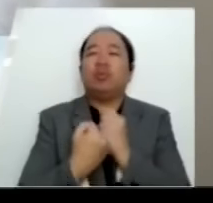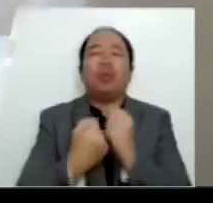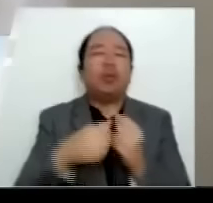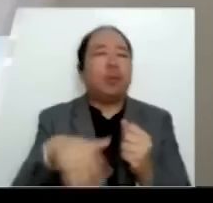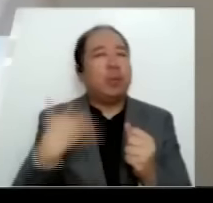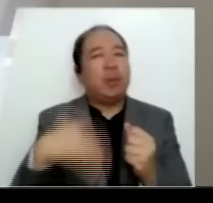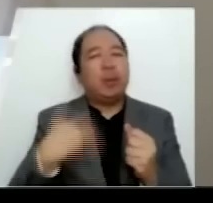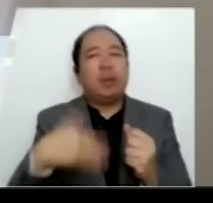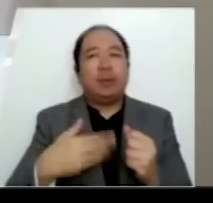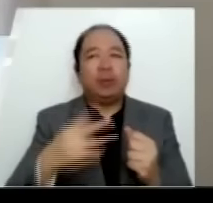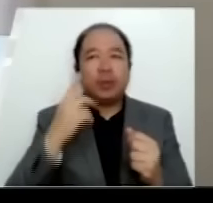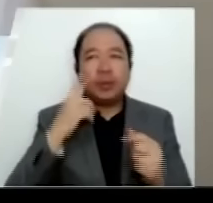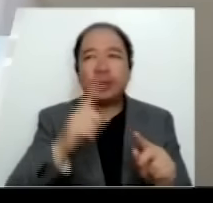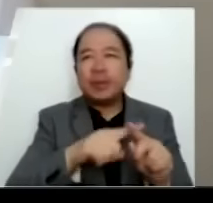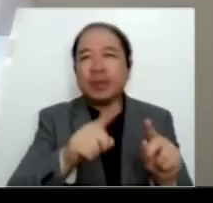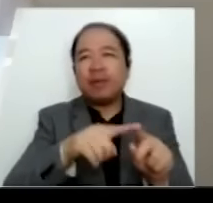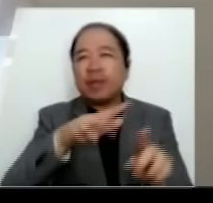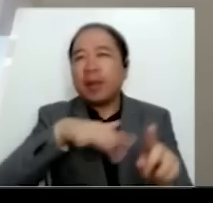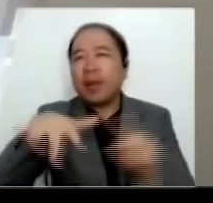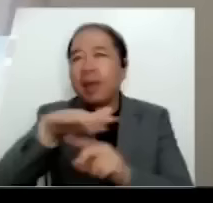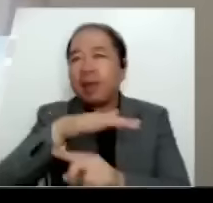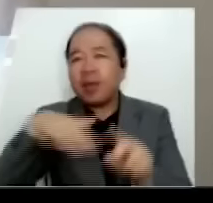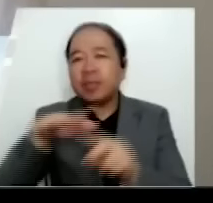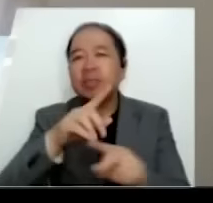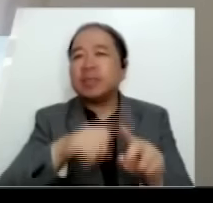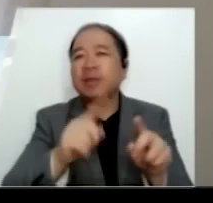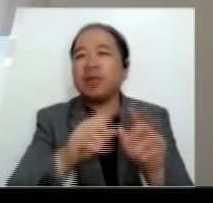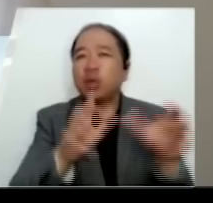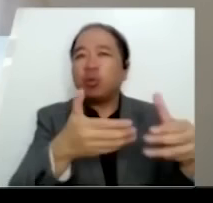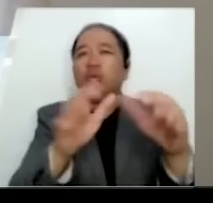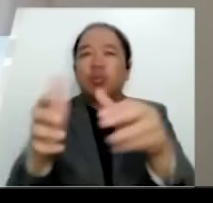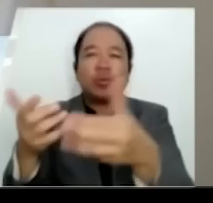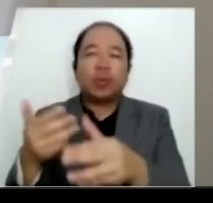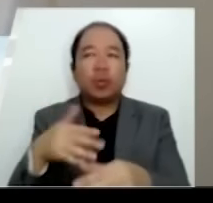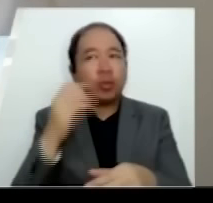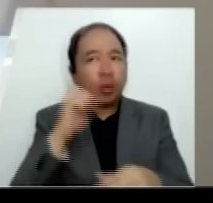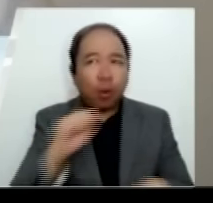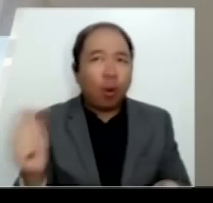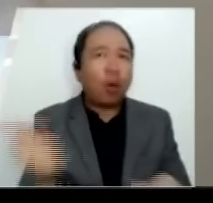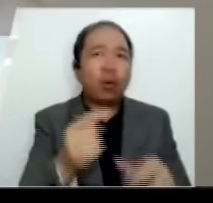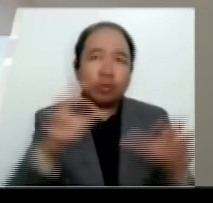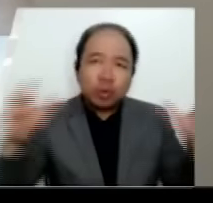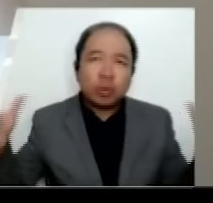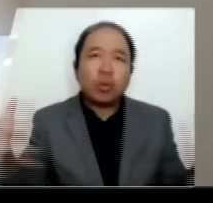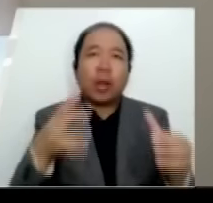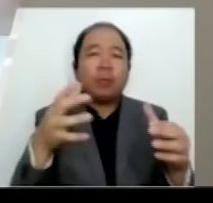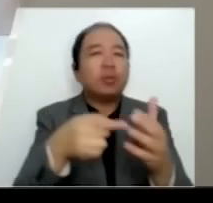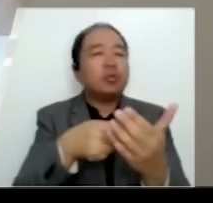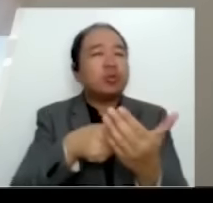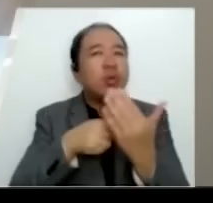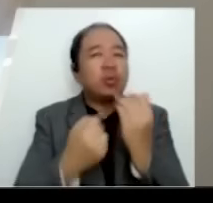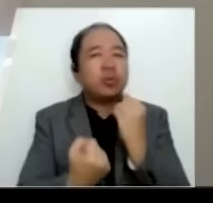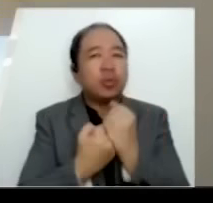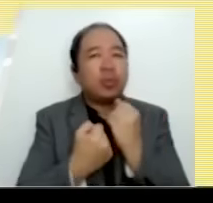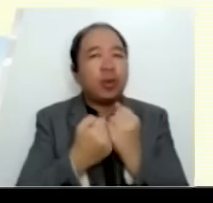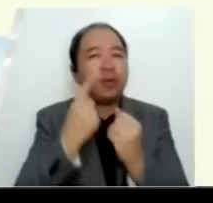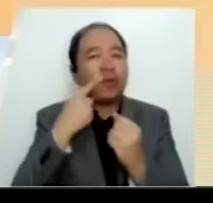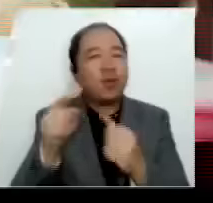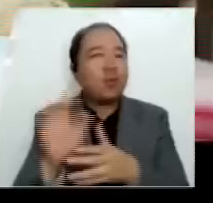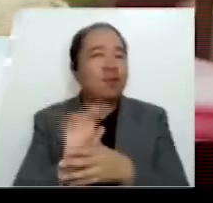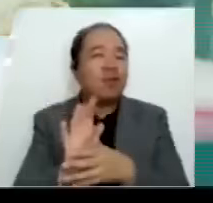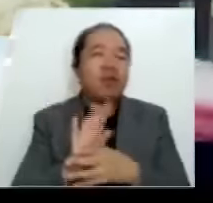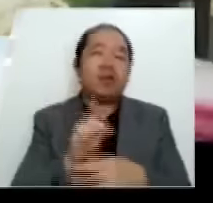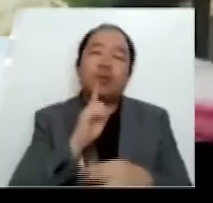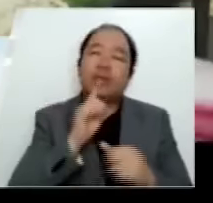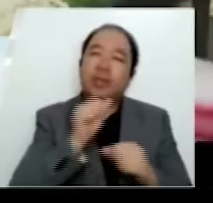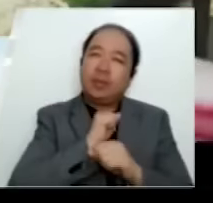stations, different fandoms. Grabe, parang lahat sila nagsama-sama to show their support for the movie and sobrang na-appreciate namin yun.